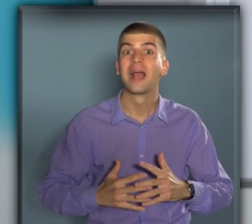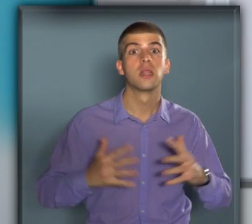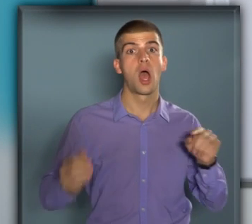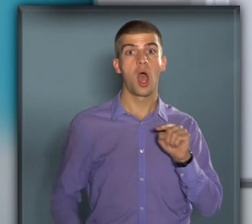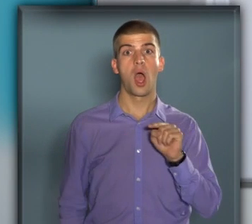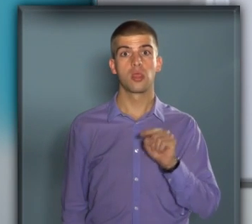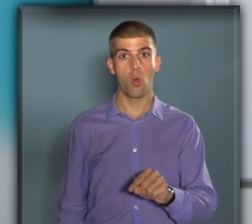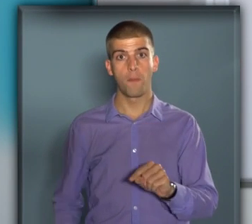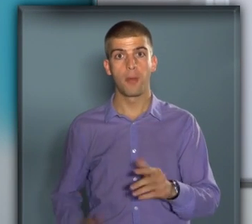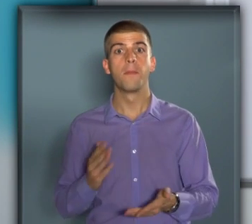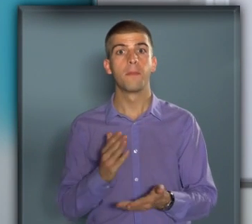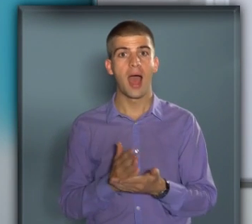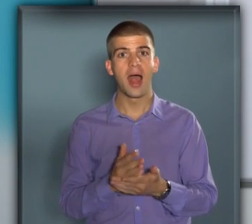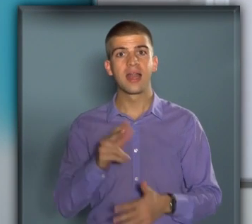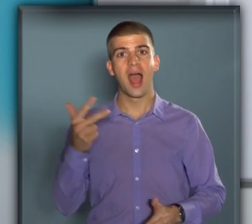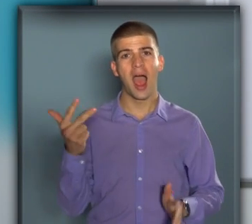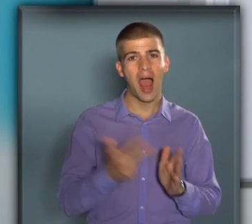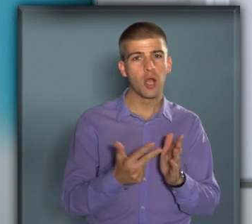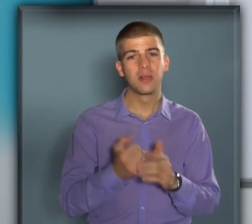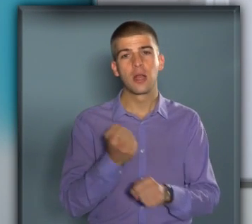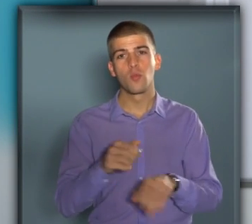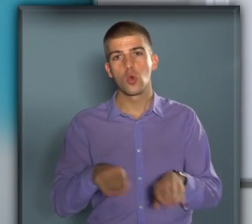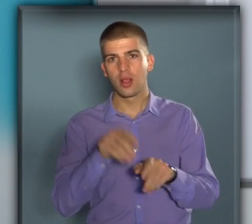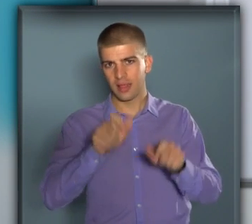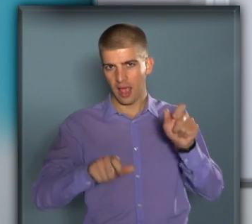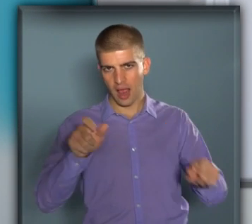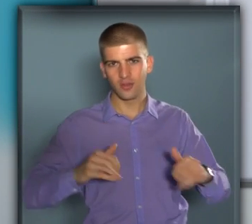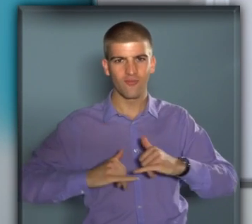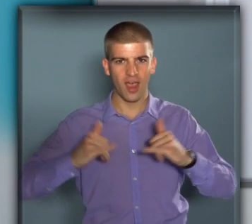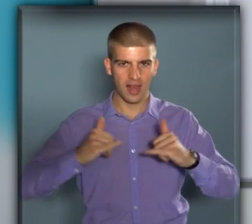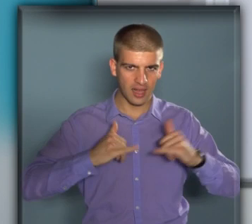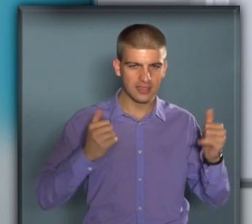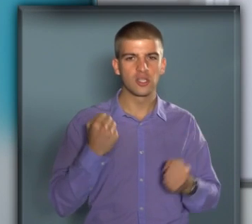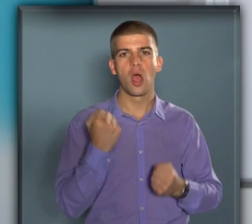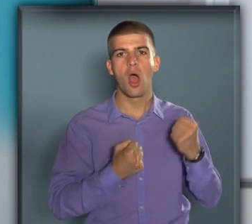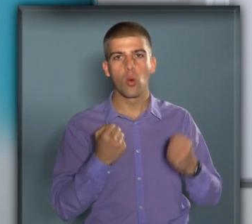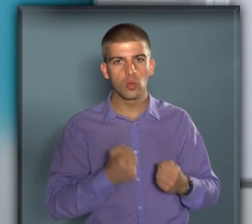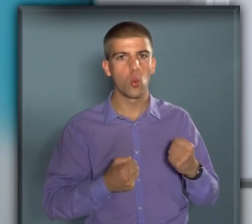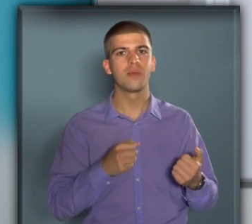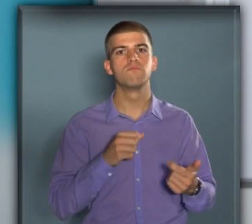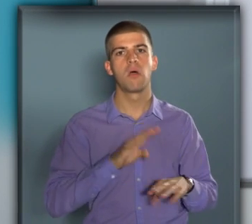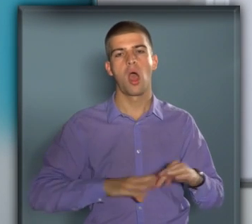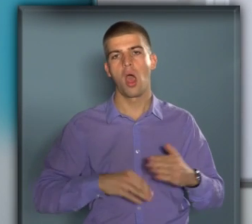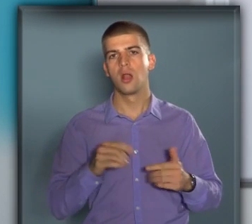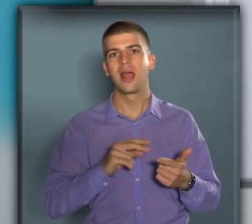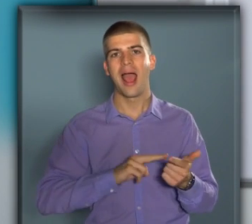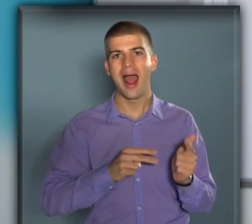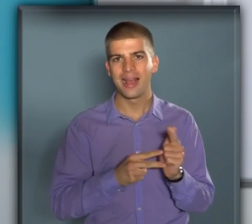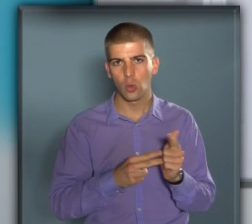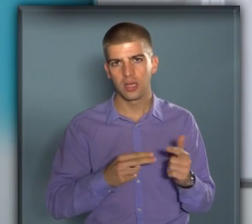legnagyobb központ, idestova 3000 munkatársunk dolgozik itt, és fejlesztünk különböző autóipari,